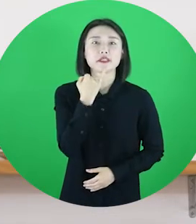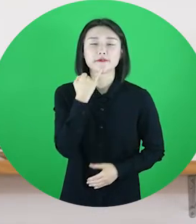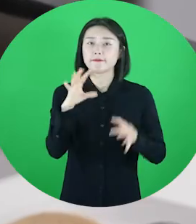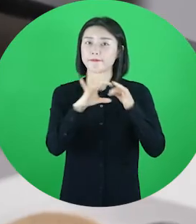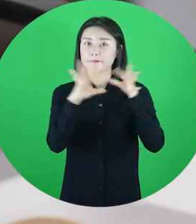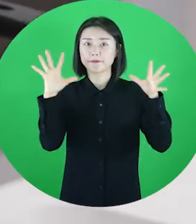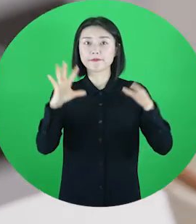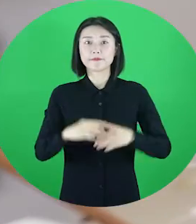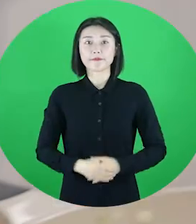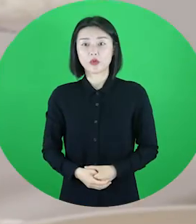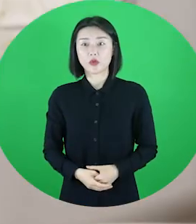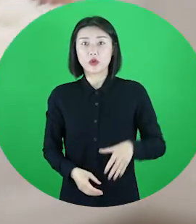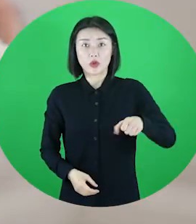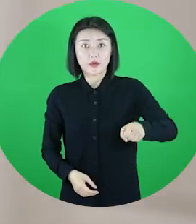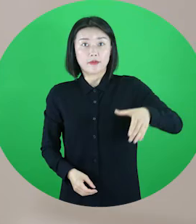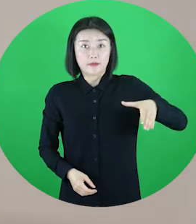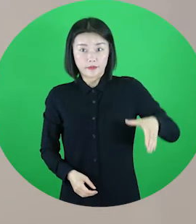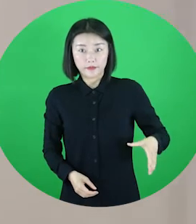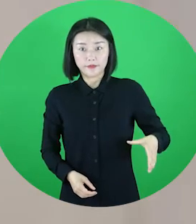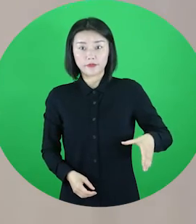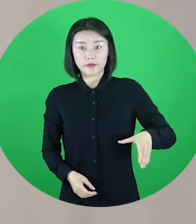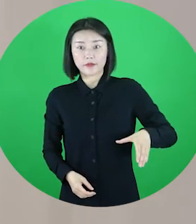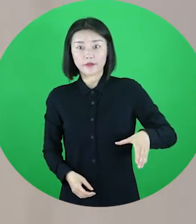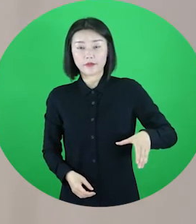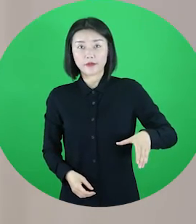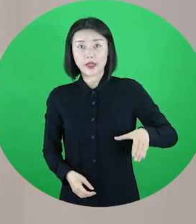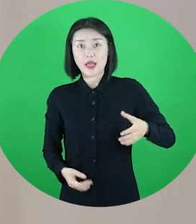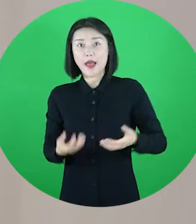돼요. 밥을 넣어줄게요.